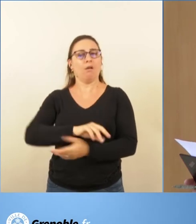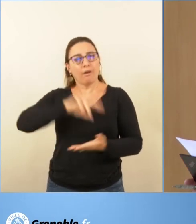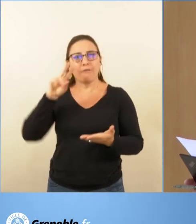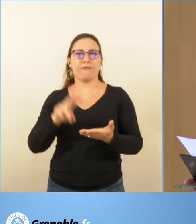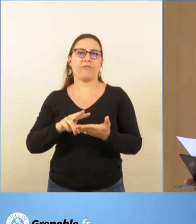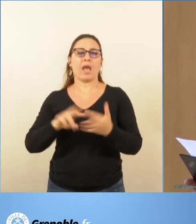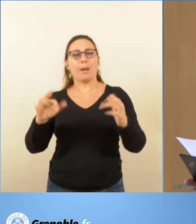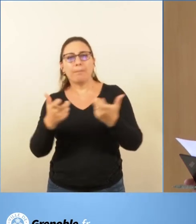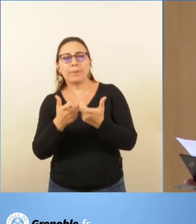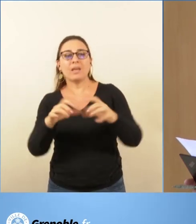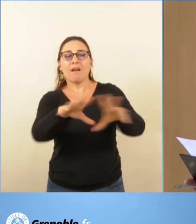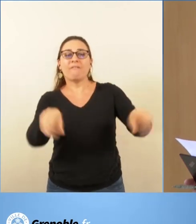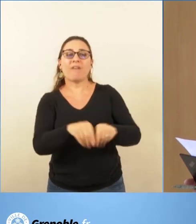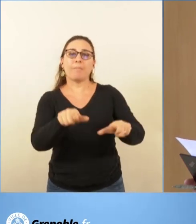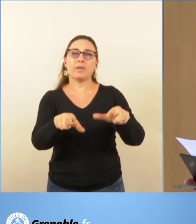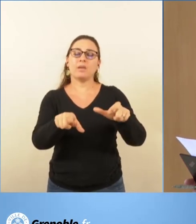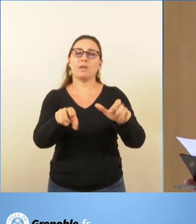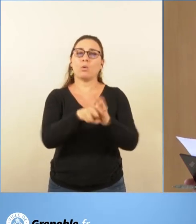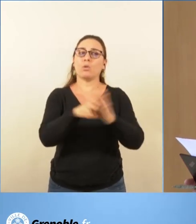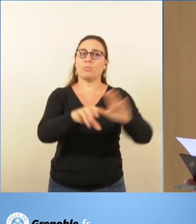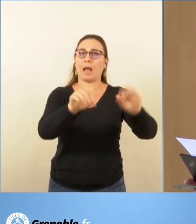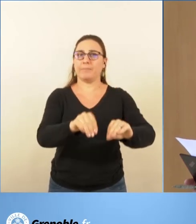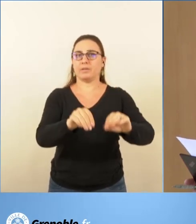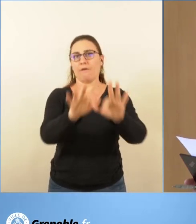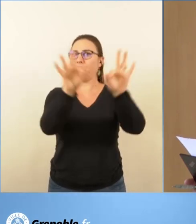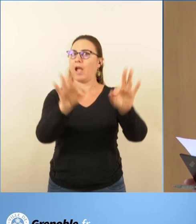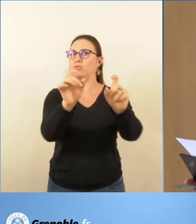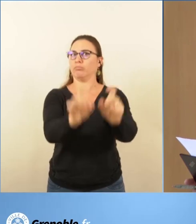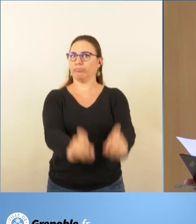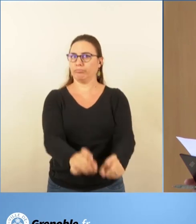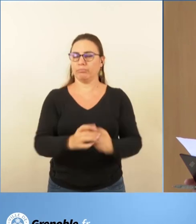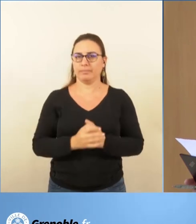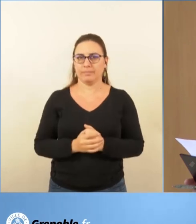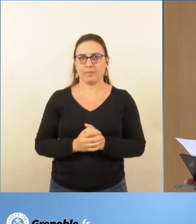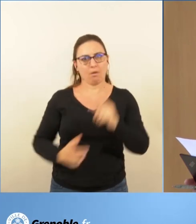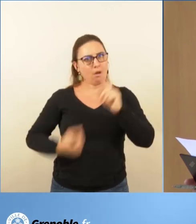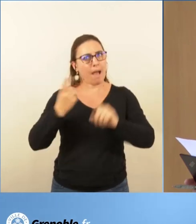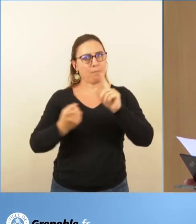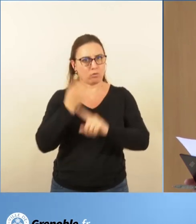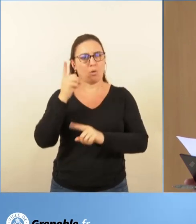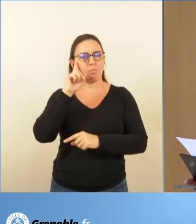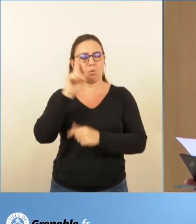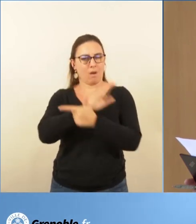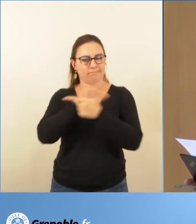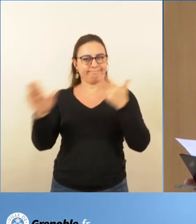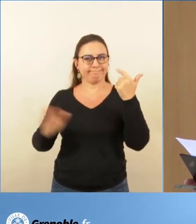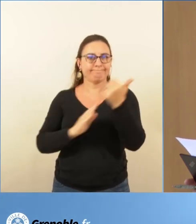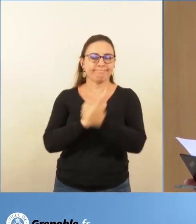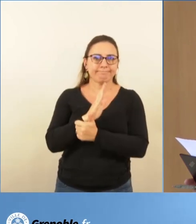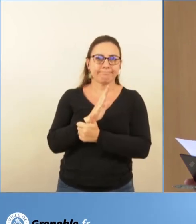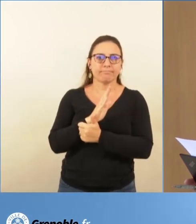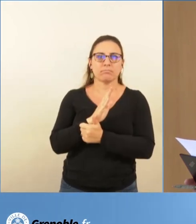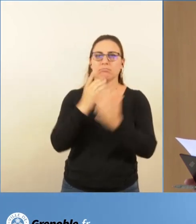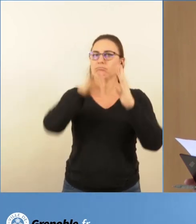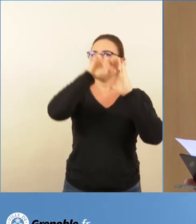la facture des familles grenobloises cette mesure serait également essentielle pour deux raisons la première raison